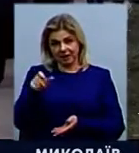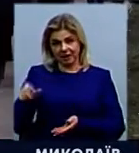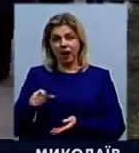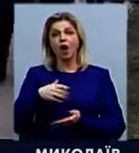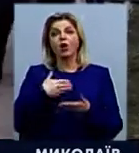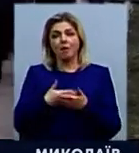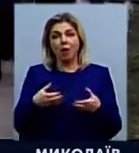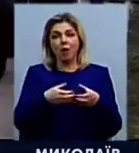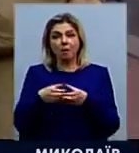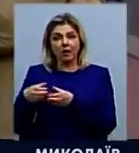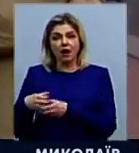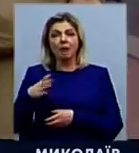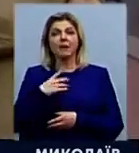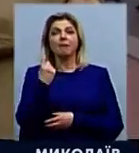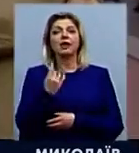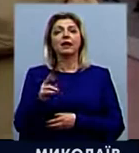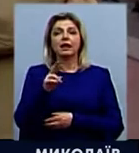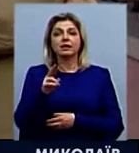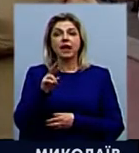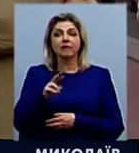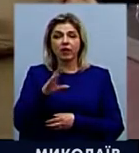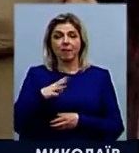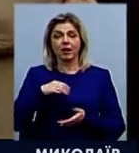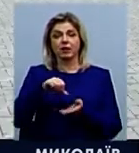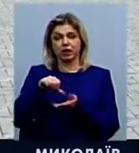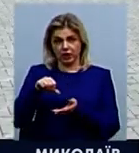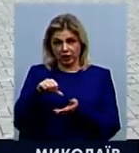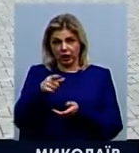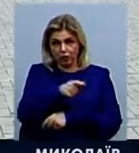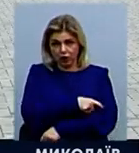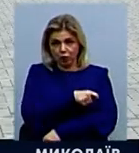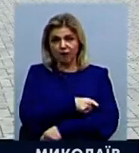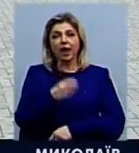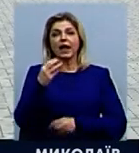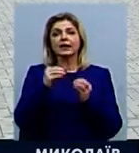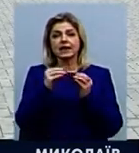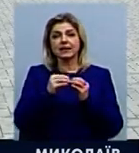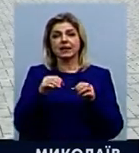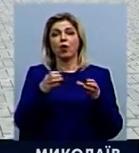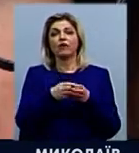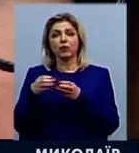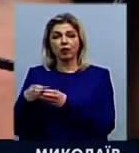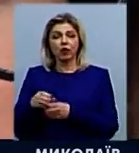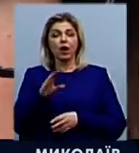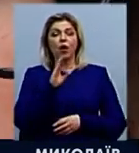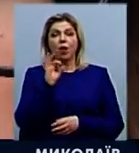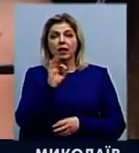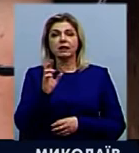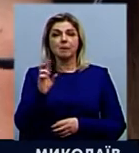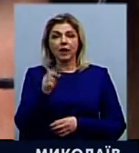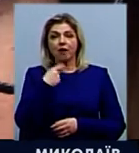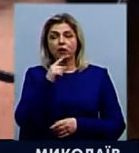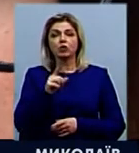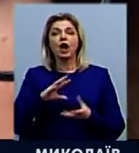1 січня чергували 50 поліцейських та 10 членів формувань. Речниця поліції Миколаївської області Олена Бережна говорить,